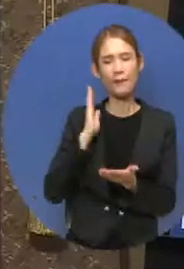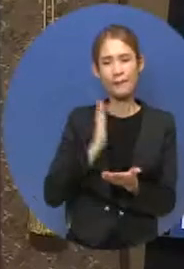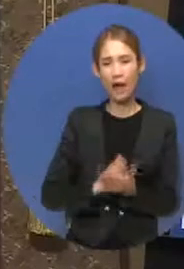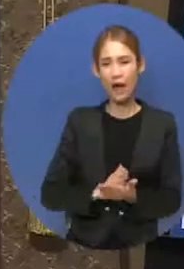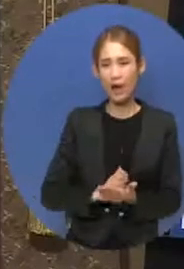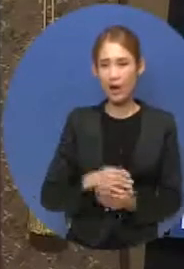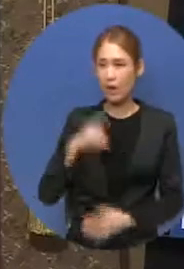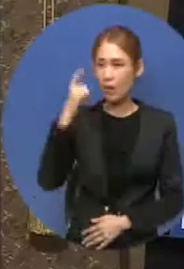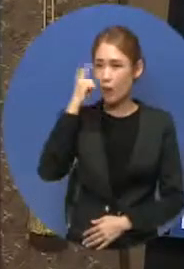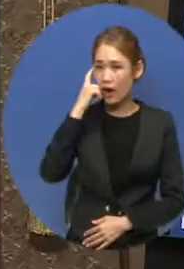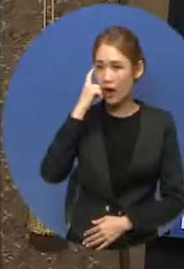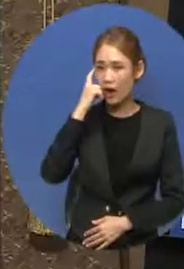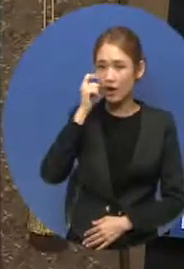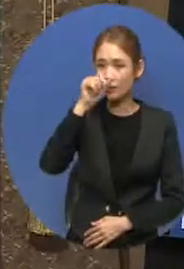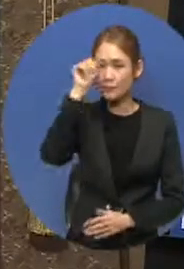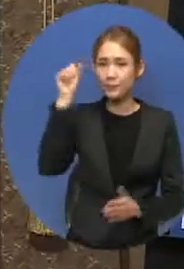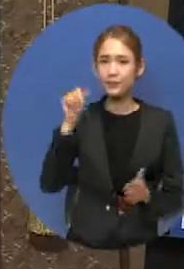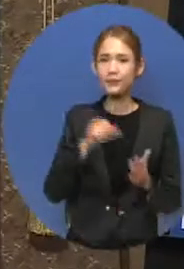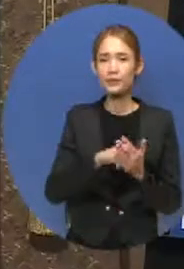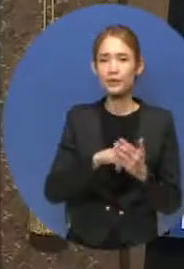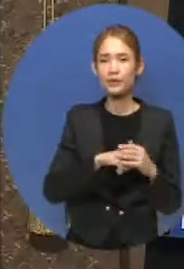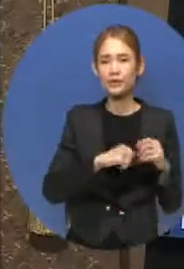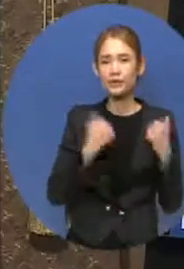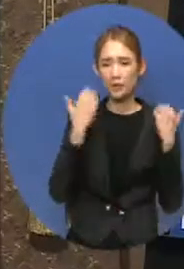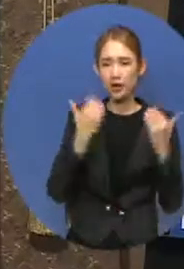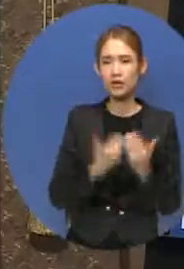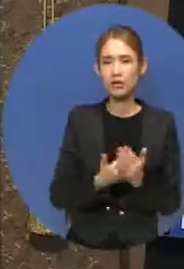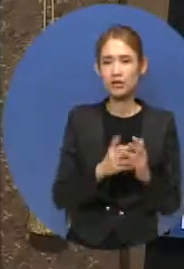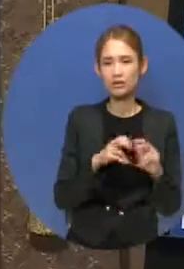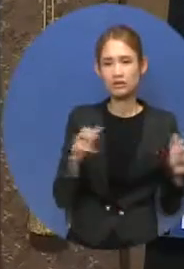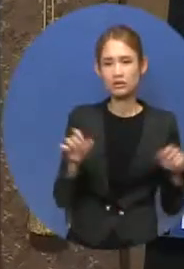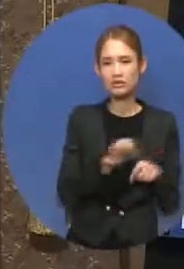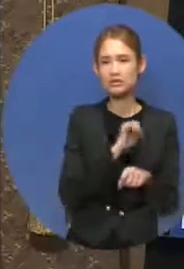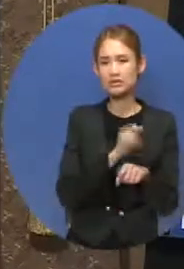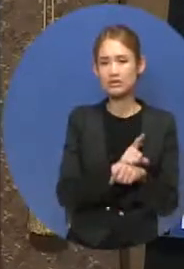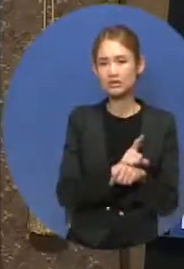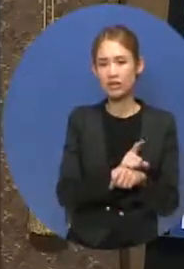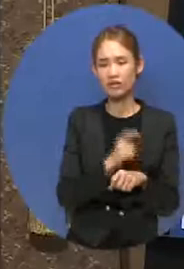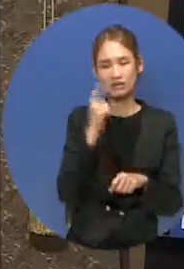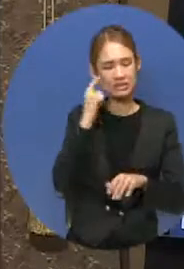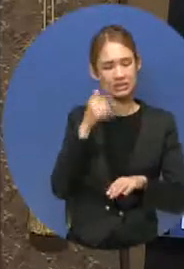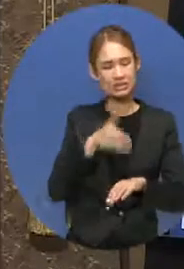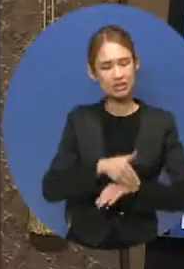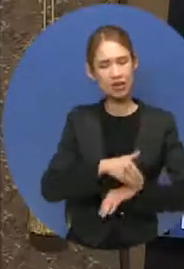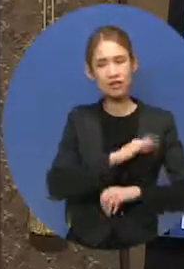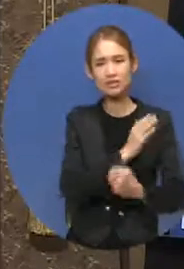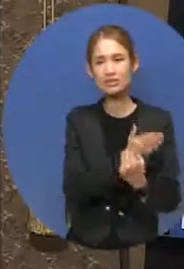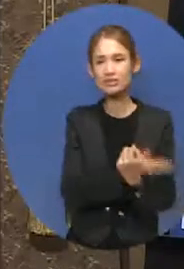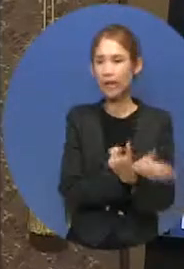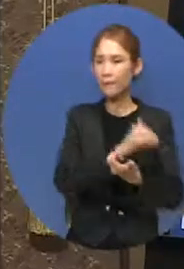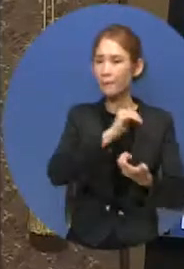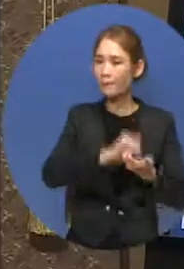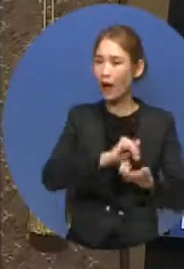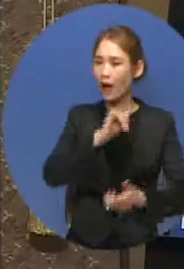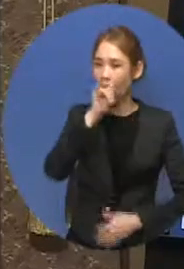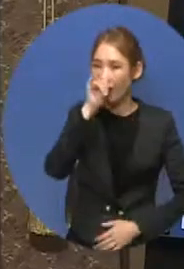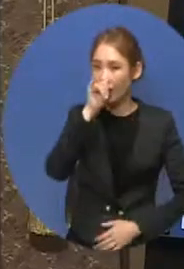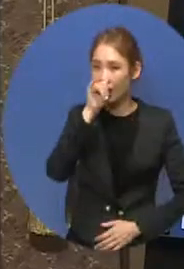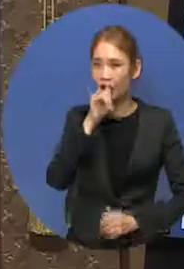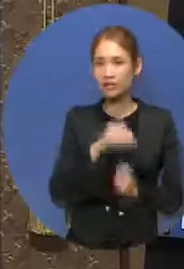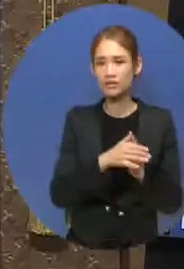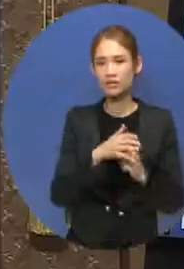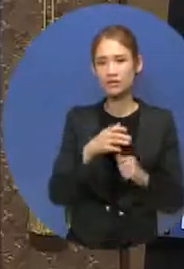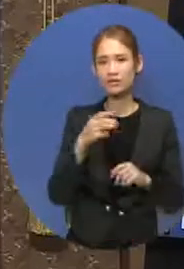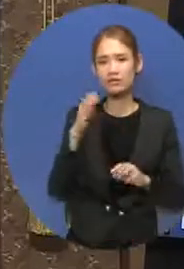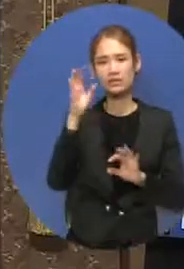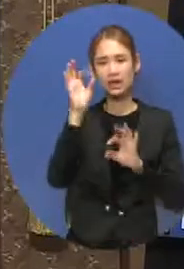이유가 발달 장애인의 특성 자체가 지적인 능력에 제한이 있기 때문에 자칫하면 이분들은